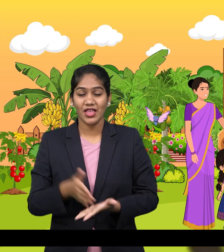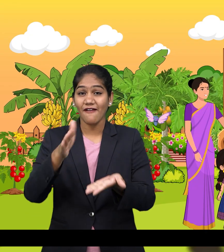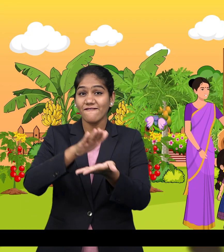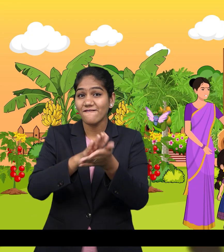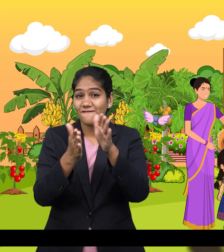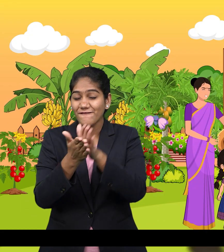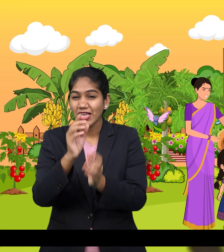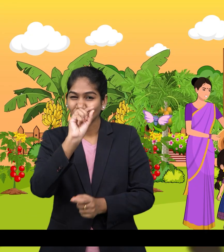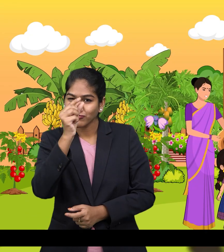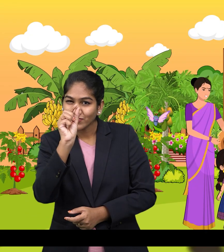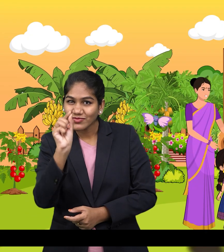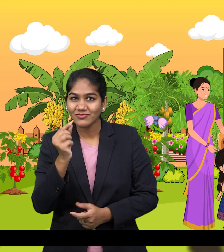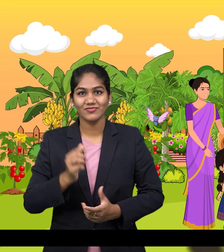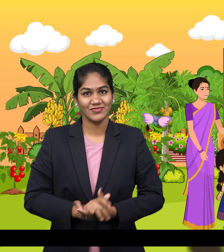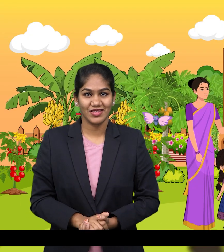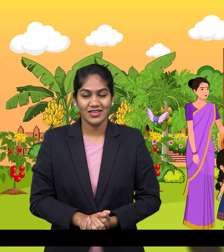గోధుమ,